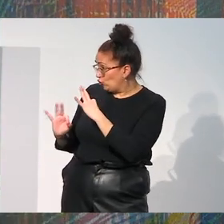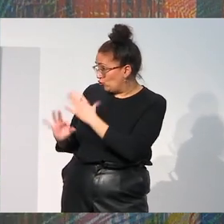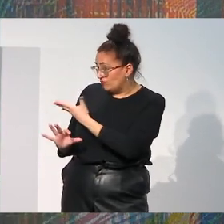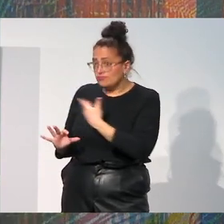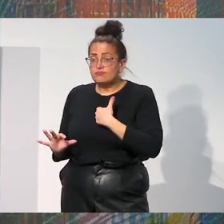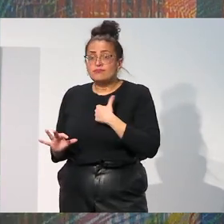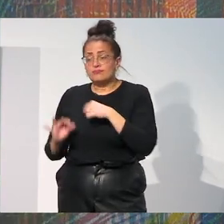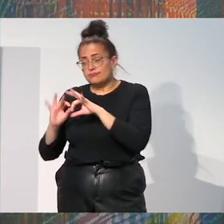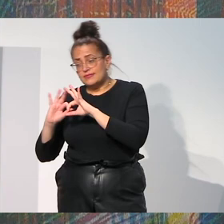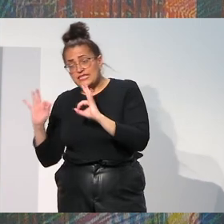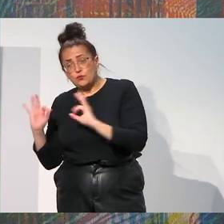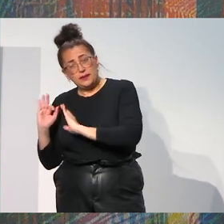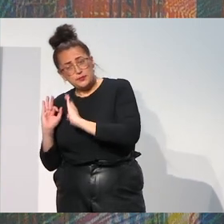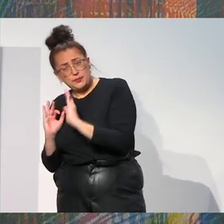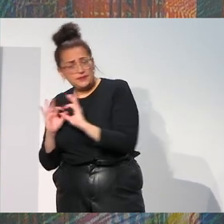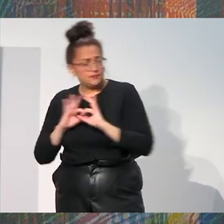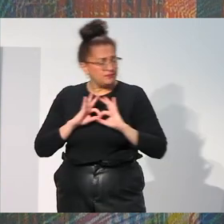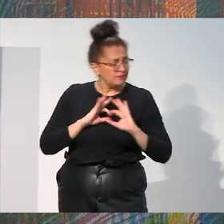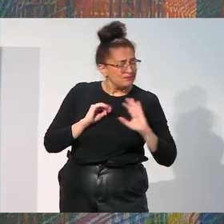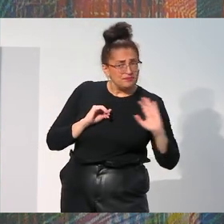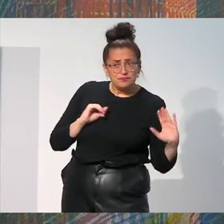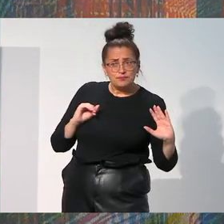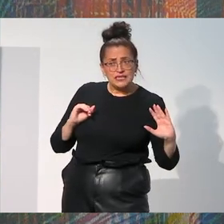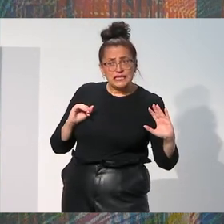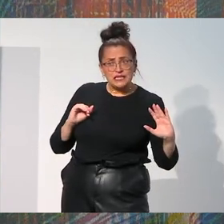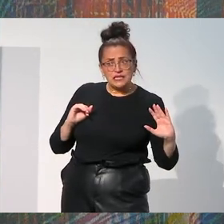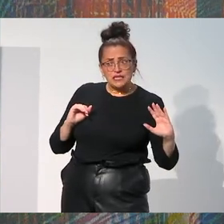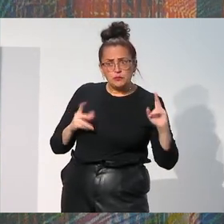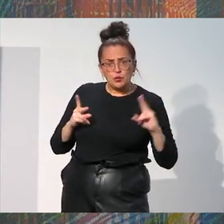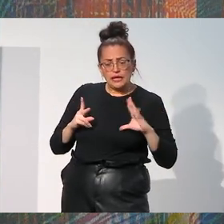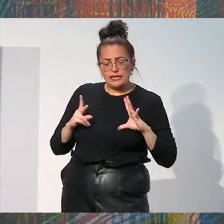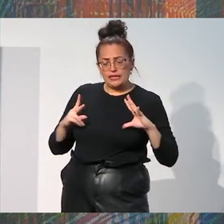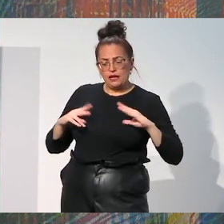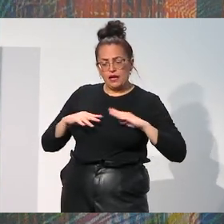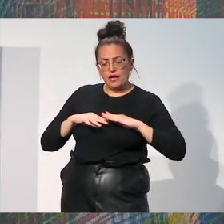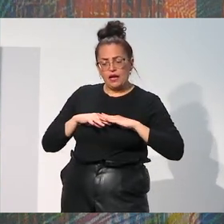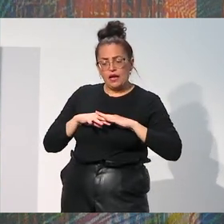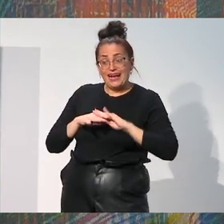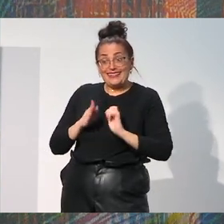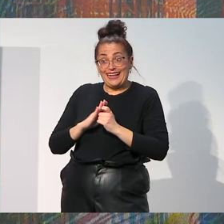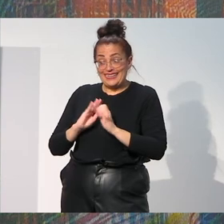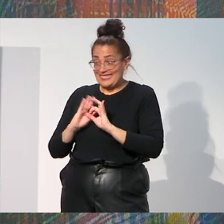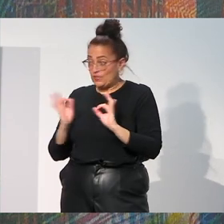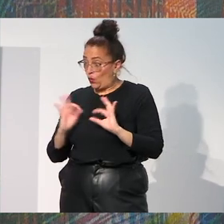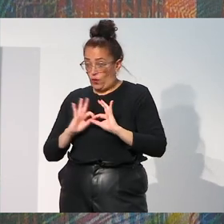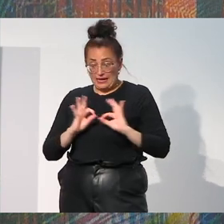histoires individuelles qui se tissent. Ça n'aurait peut-être pas marché avec d'autres humains. Il n'y a rien d'écrit là-dedans non plus. C'est-à-dire qu'il y a eu des événements qui ont joué un rôle